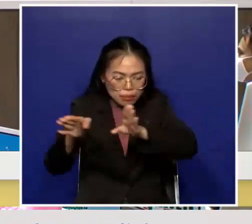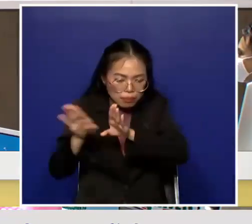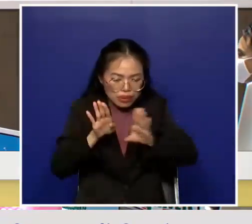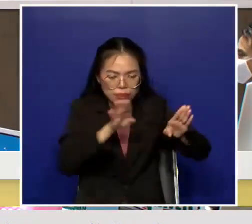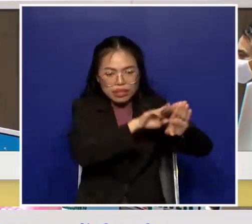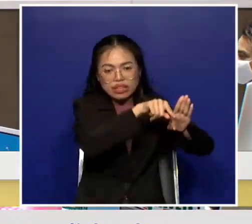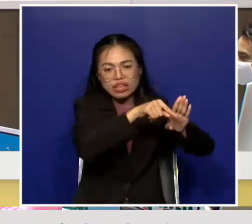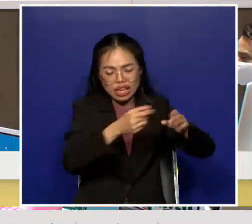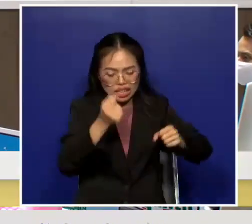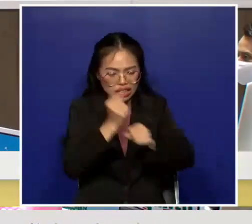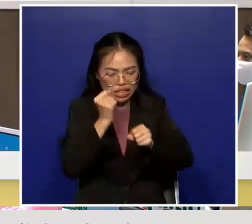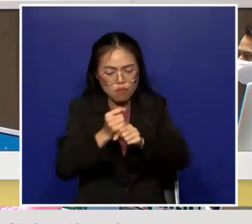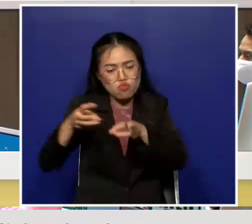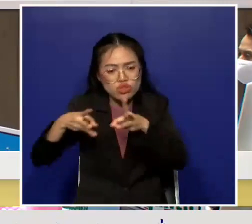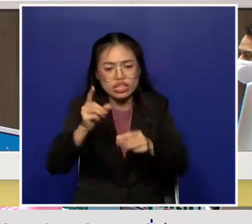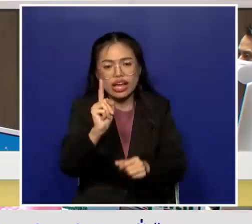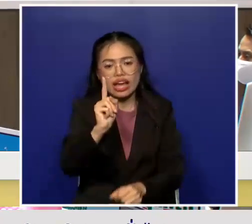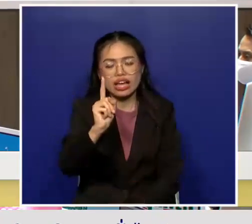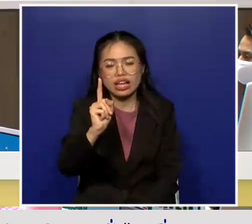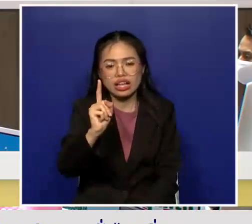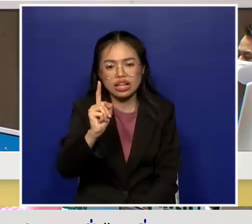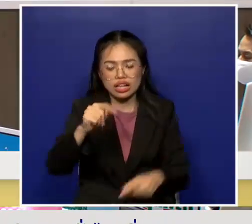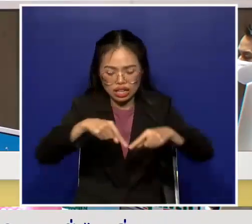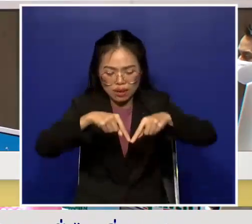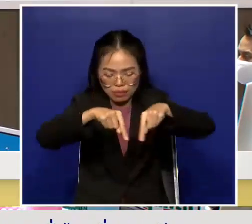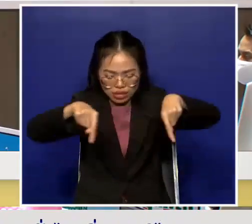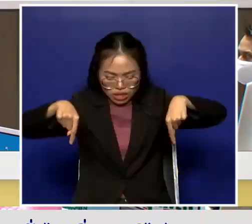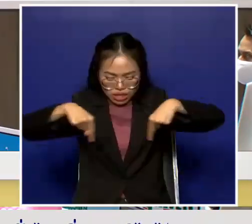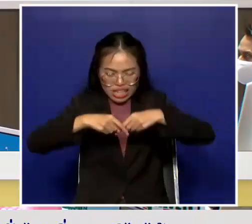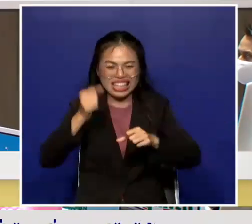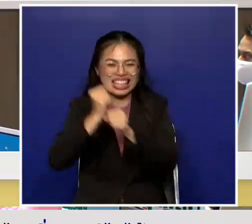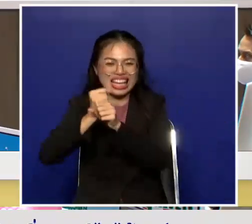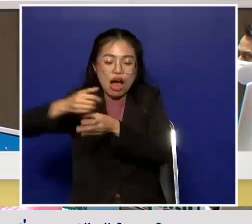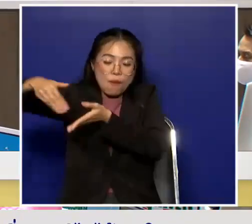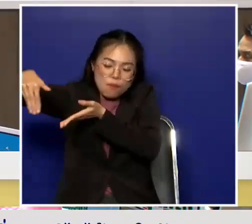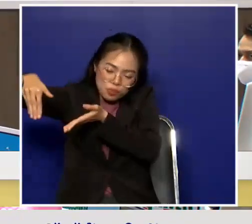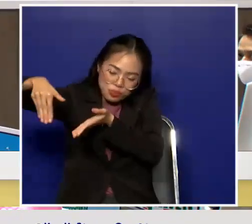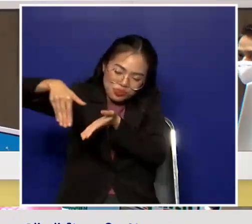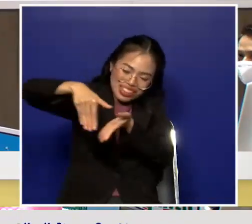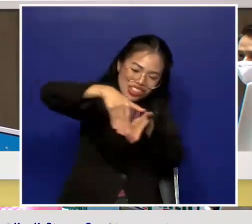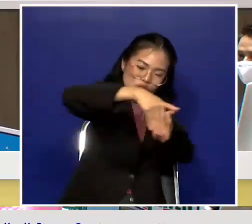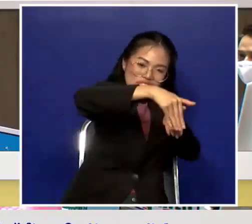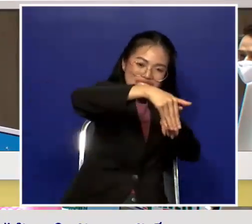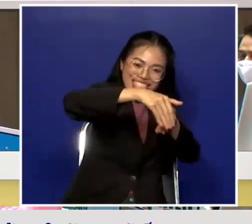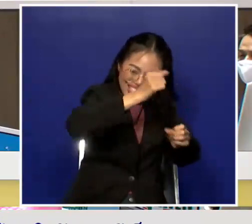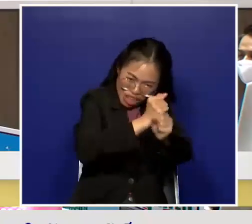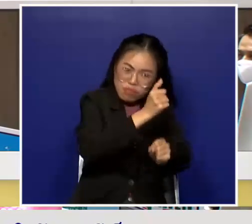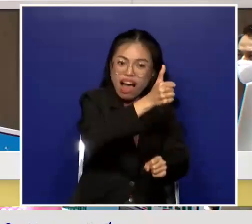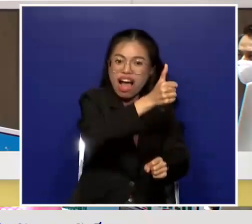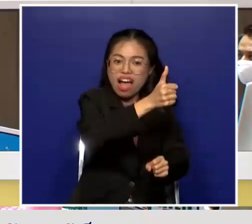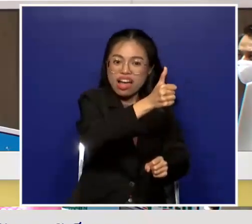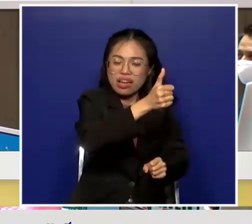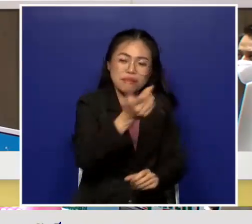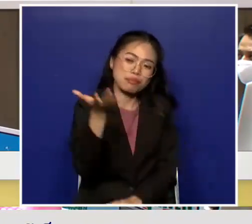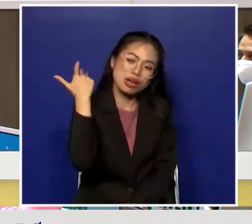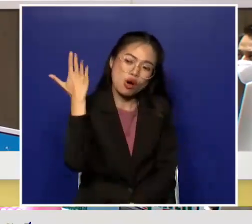ว่างได้โดยวิธีไหนรู้ไหมครับเขาสามารถทำให้ถนนเนี่ยตัดผ่านที่ผืนนั้นได้ทั้งที่ไม่เคย